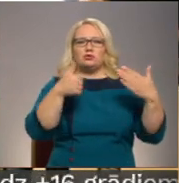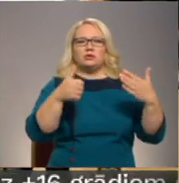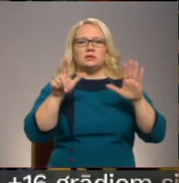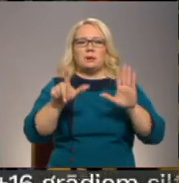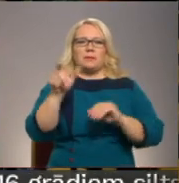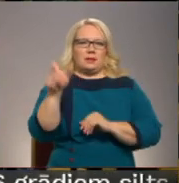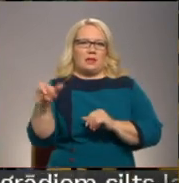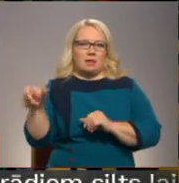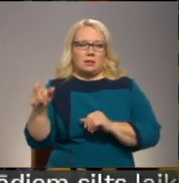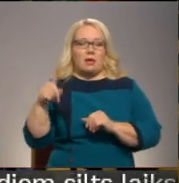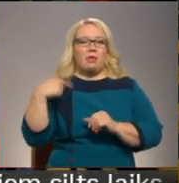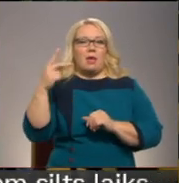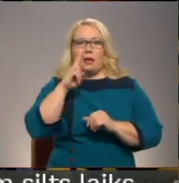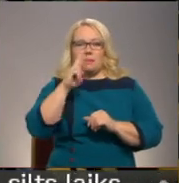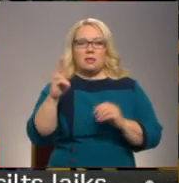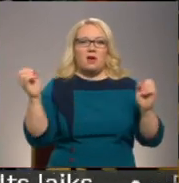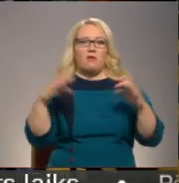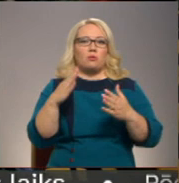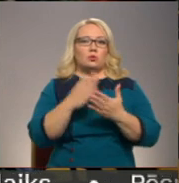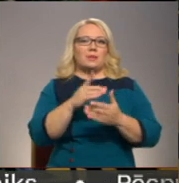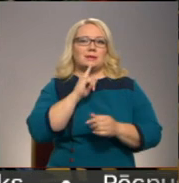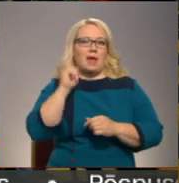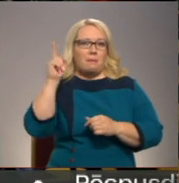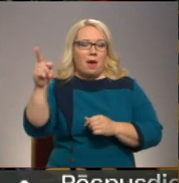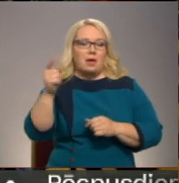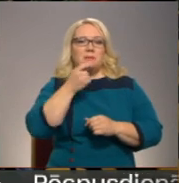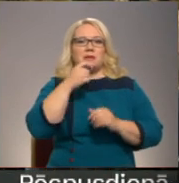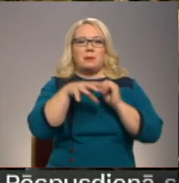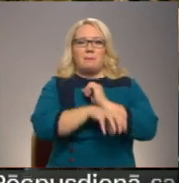67 klienti. Nākamnedēļ fórums notiks Liepājā, bet